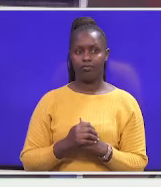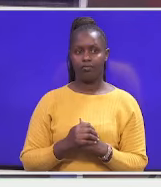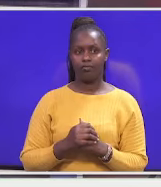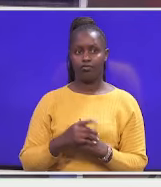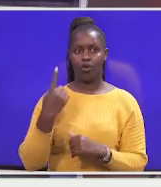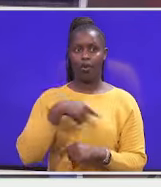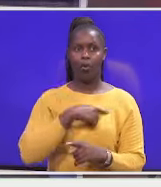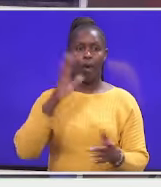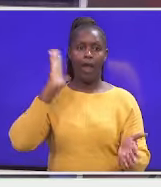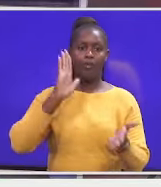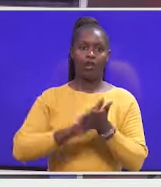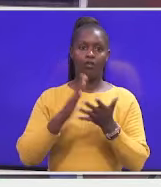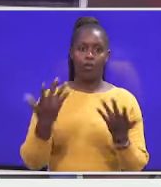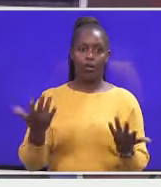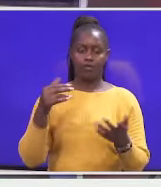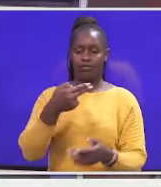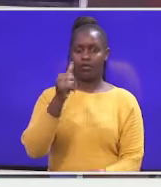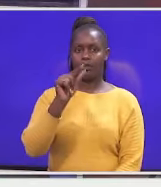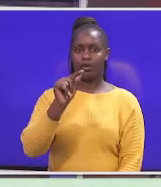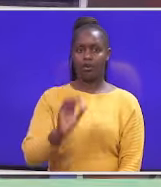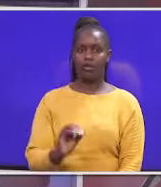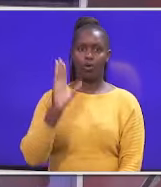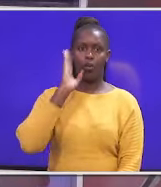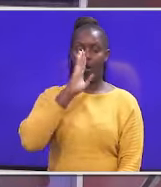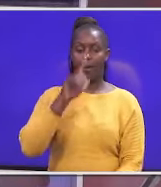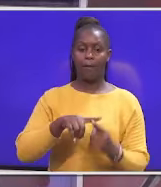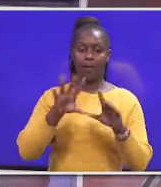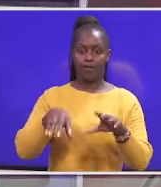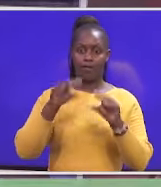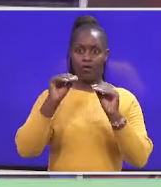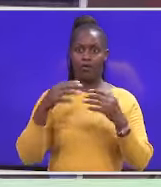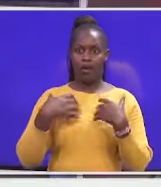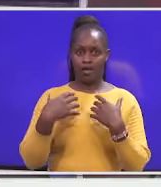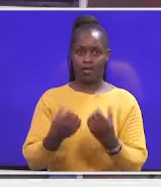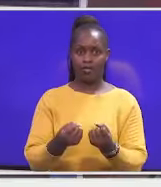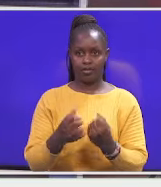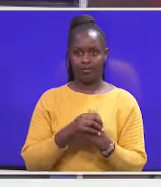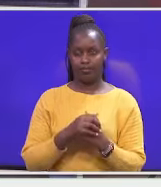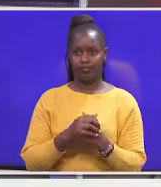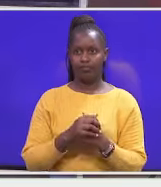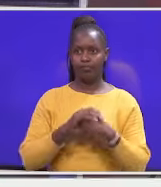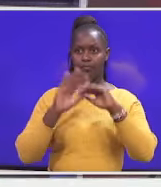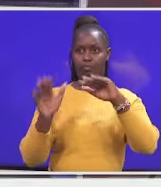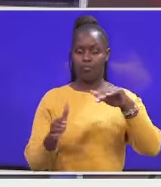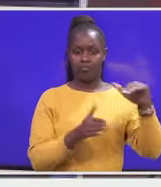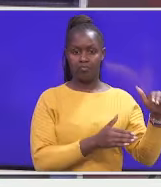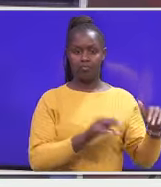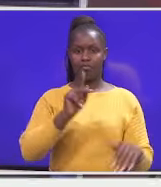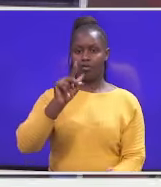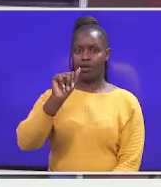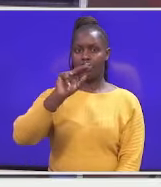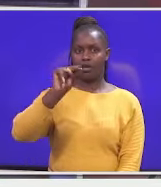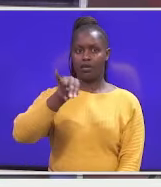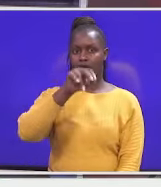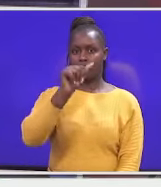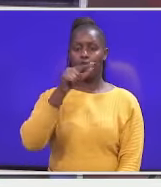Ai hato atapatikana akiwa katika hali yake aendelee kushiriki katika mashindano. Kwenye taarifa nyingine, Douglas Kanja